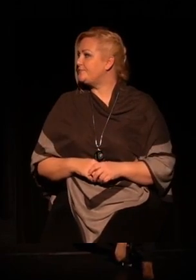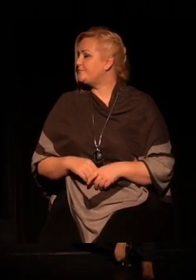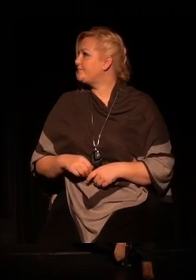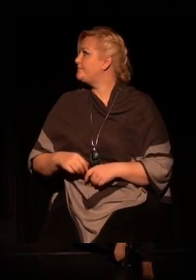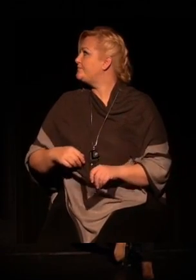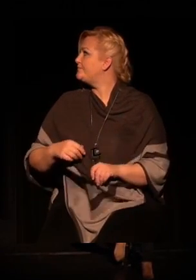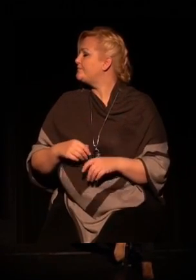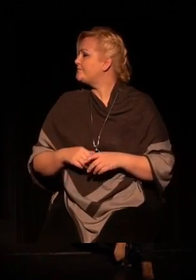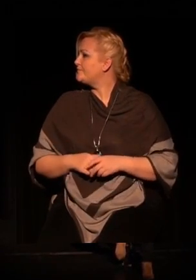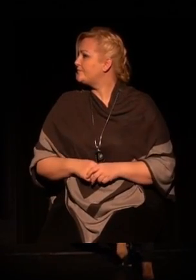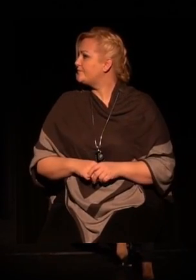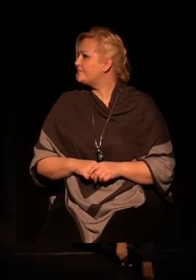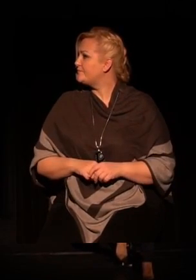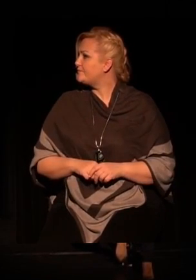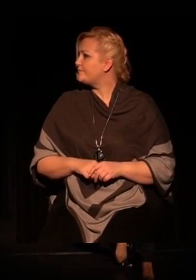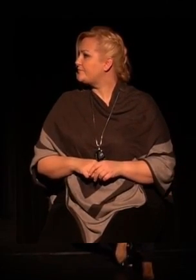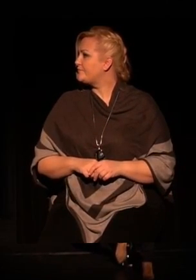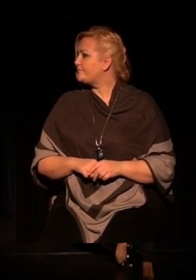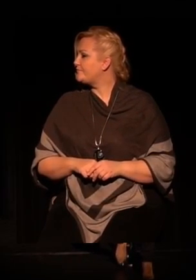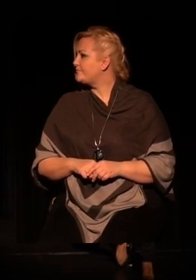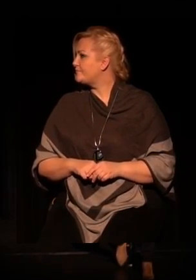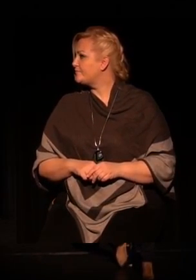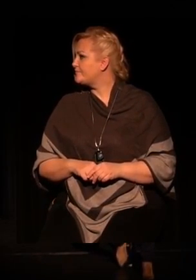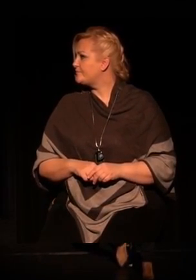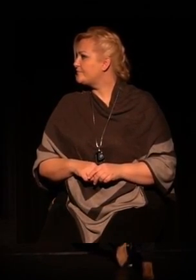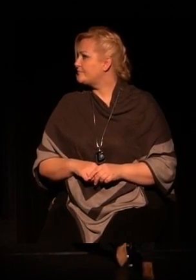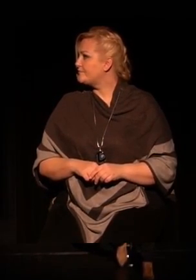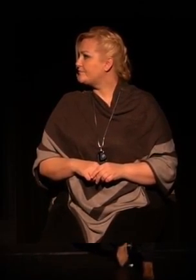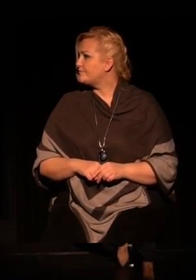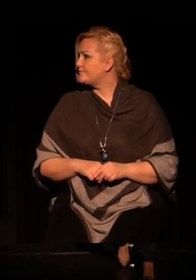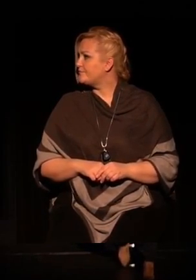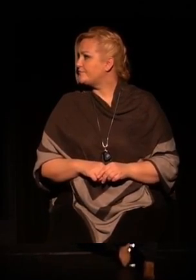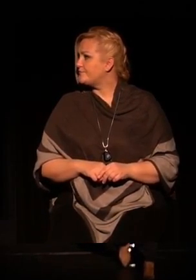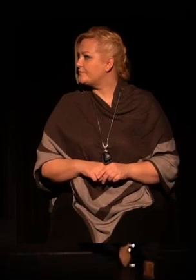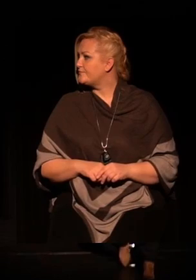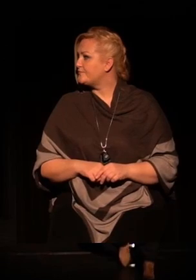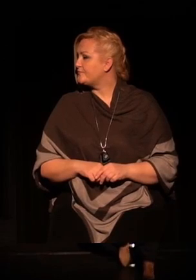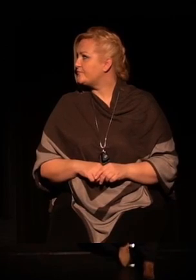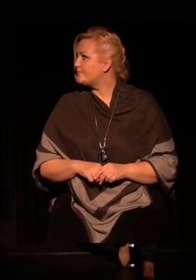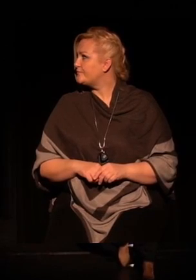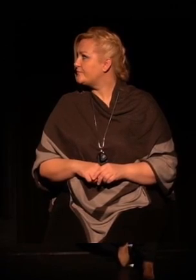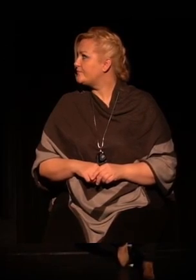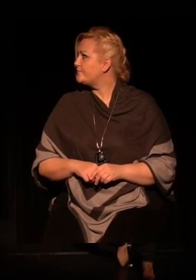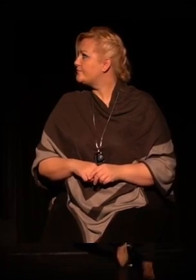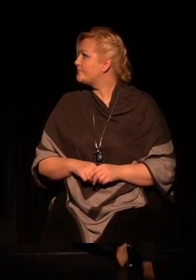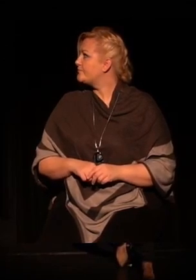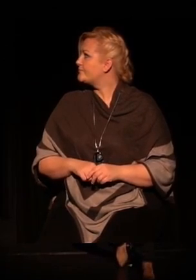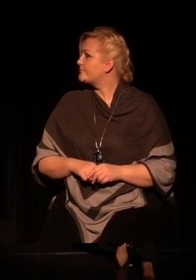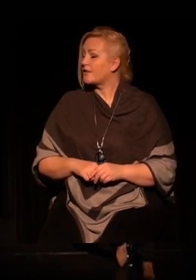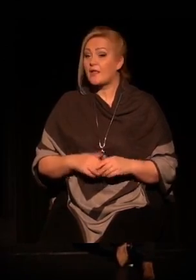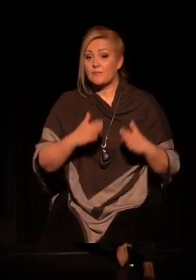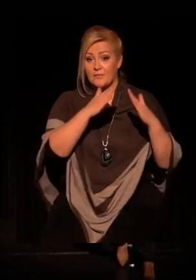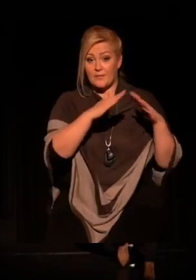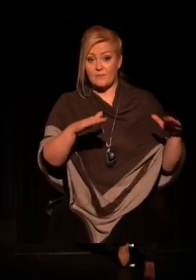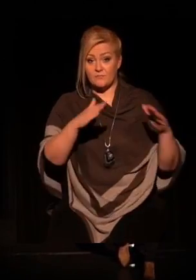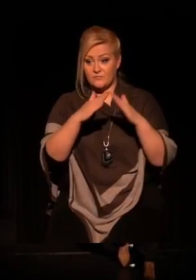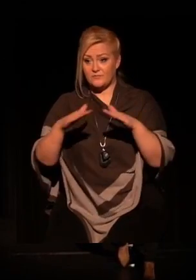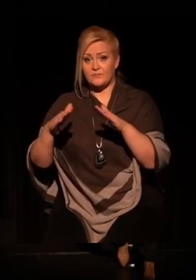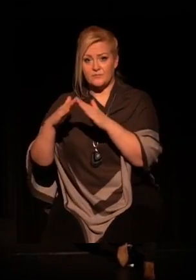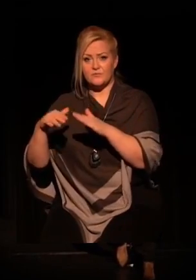dowiedzieliśmy się, że to 3 namioty od nas, umarł Szerpa, niewydolność serca.